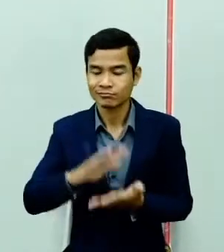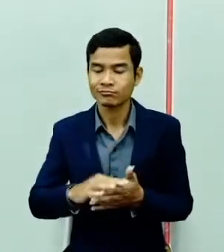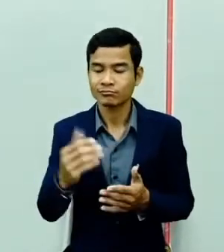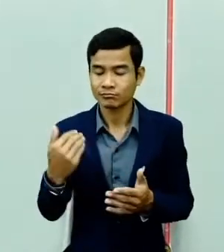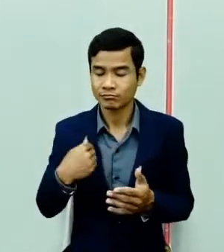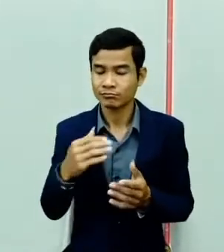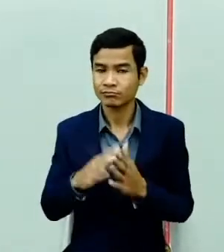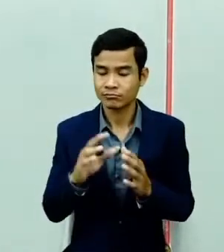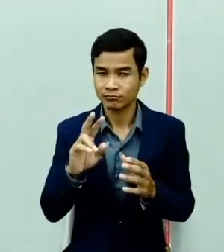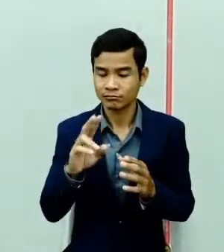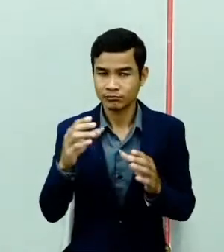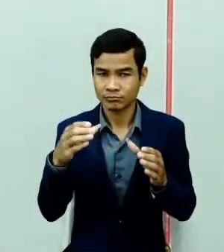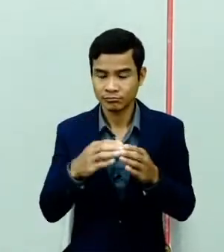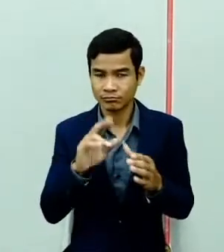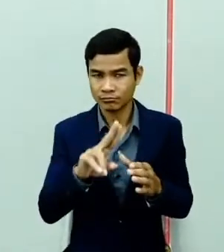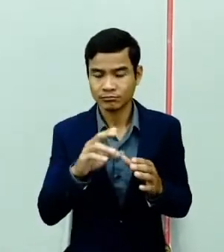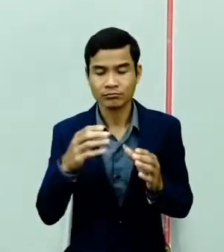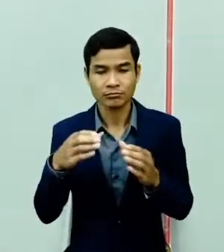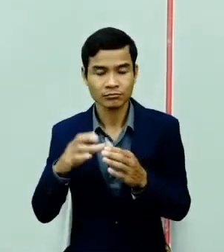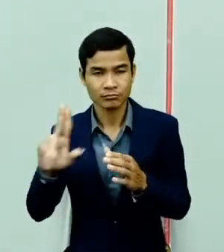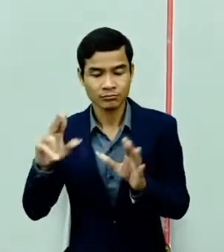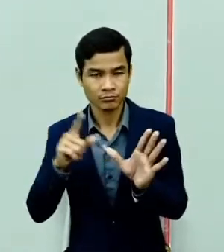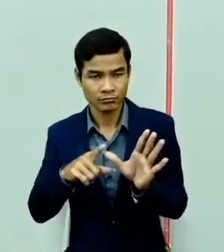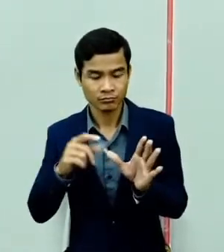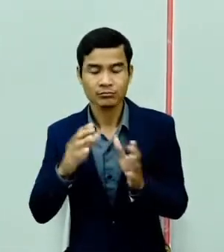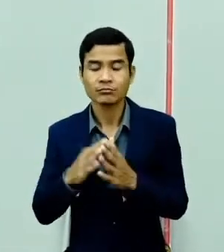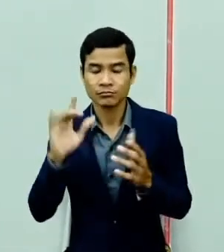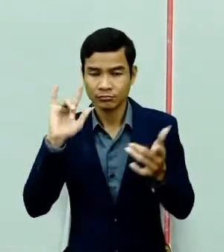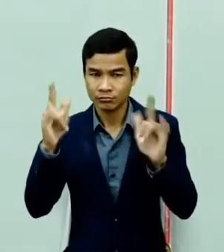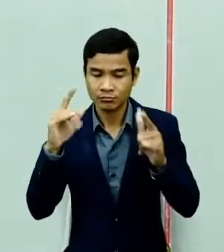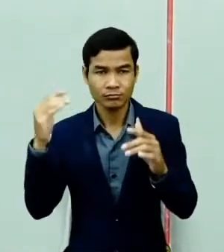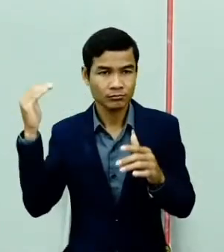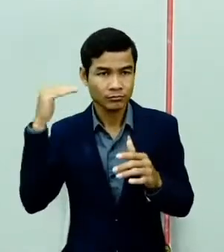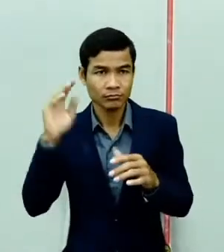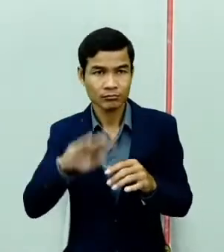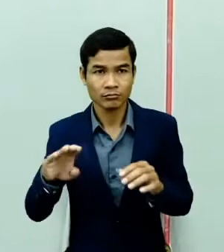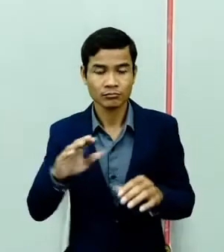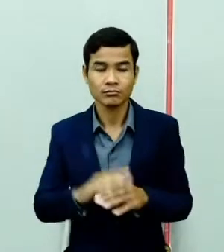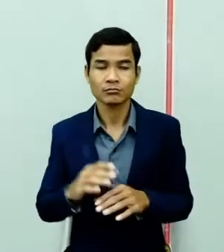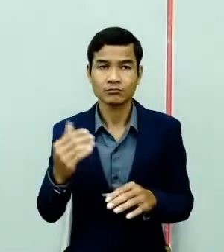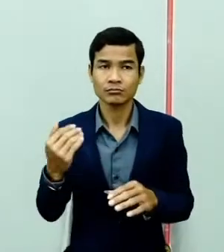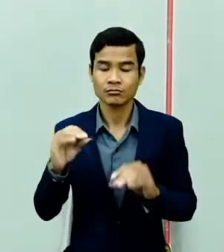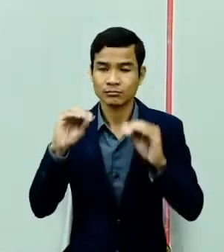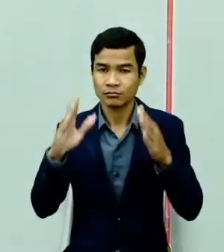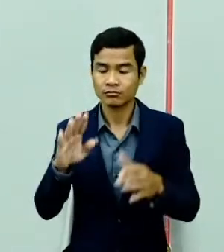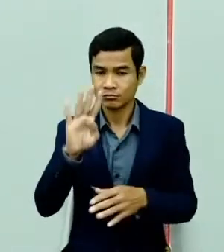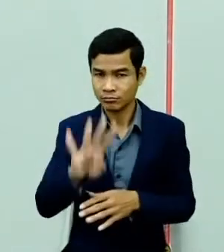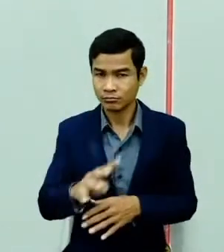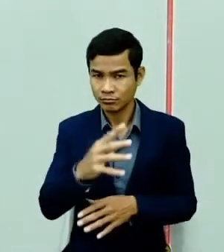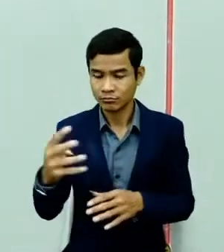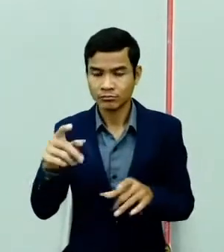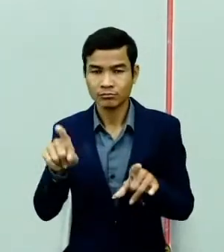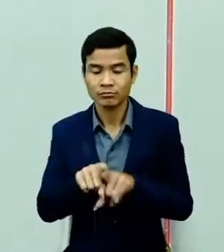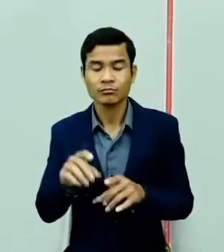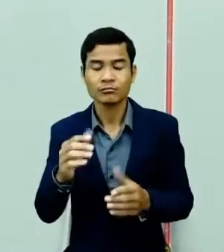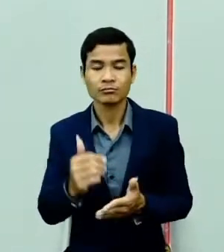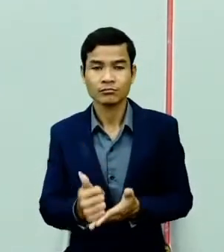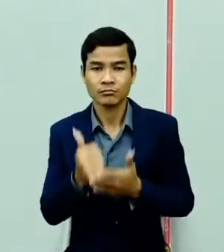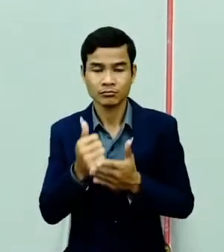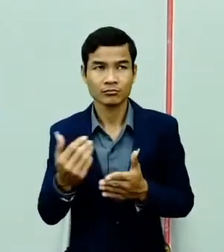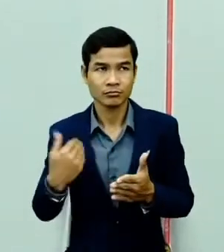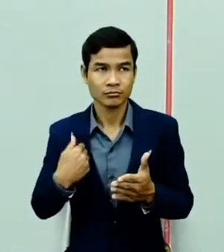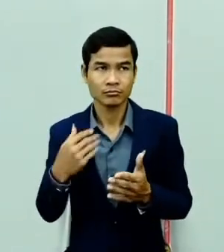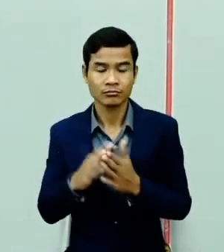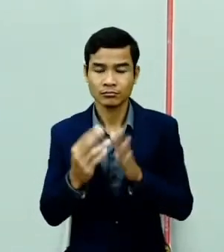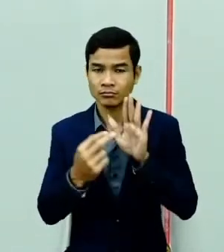ងពូអអញ្ចឹងការអានគឺយើងប្រៀបធៀបសូររបស់វាអ្នកគ្រូក៏មានតារាងដូចនៅក្នុងសិភៅជំនួយដែរនឹងបង្ហាញកូននៅ